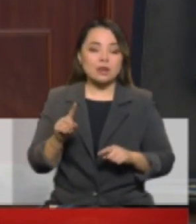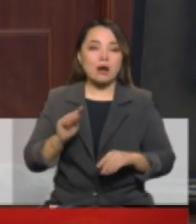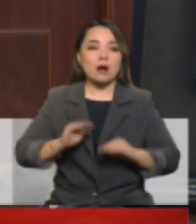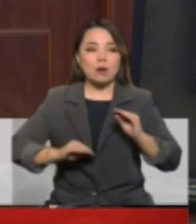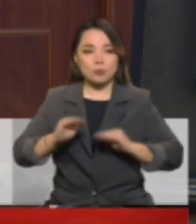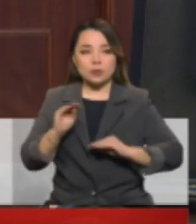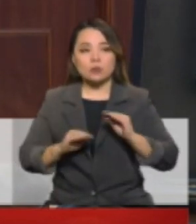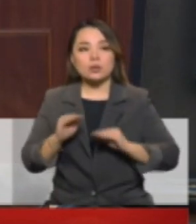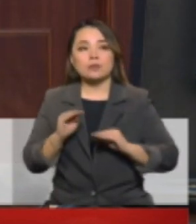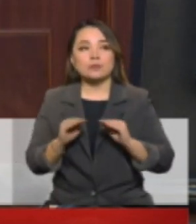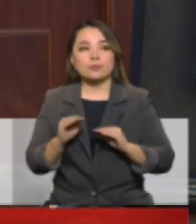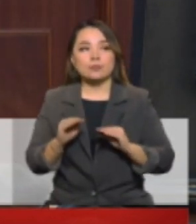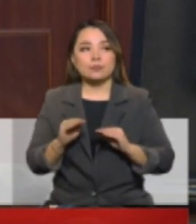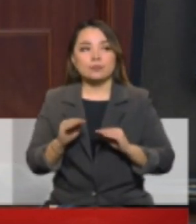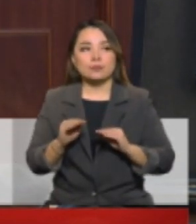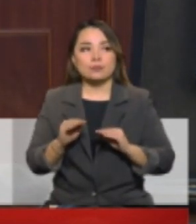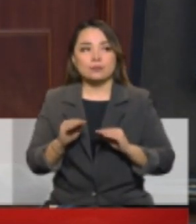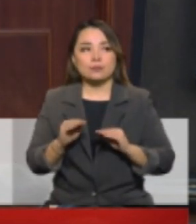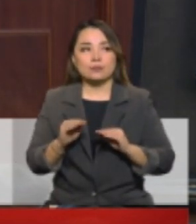газовый